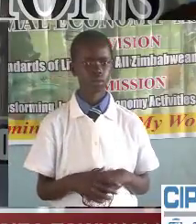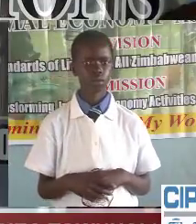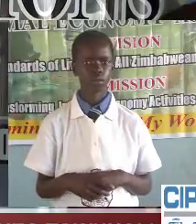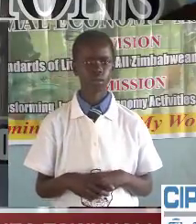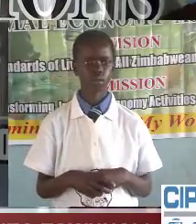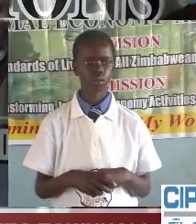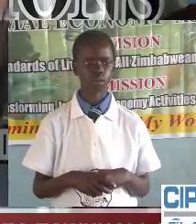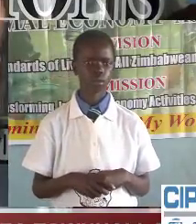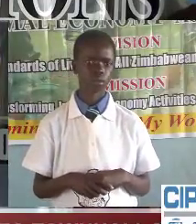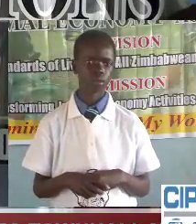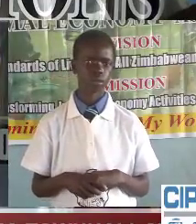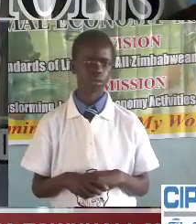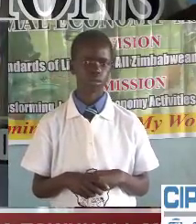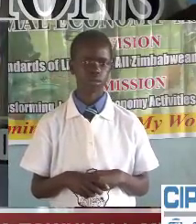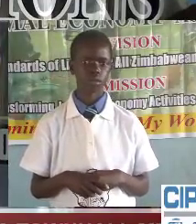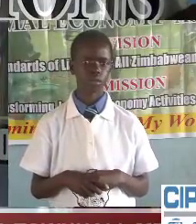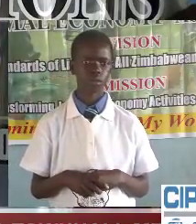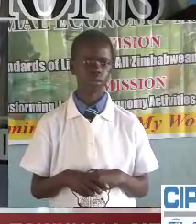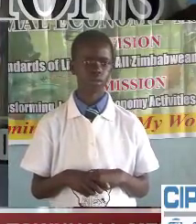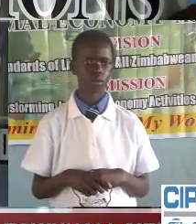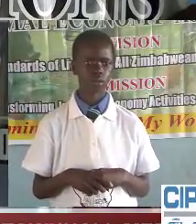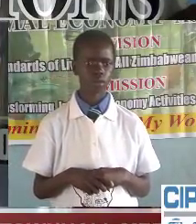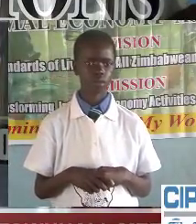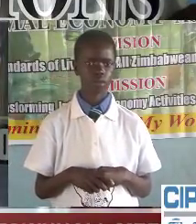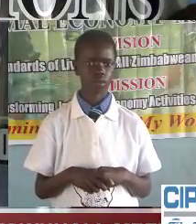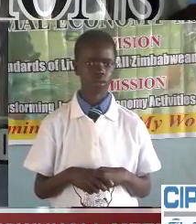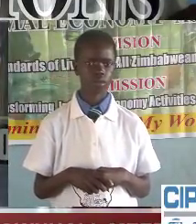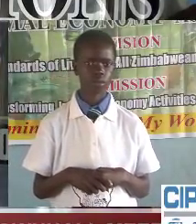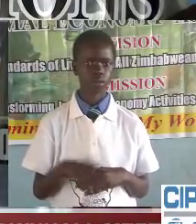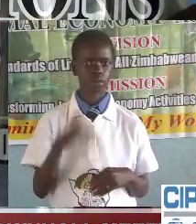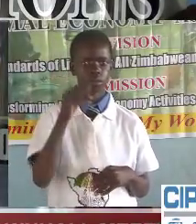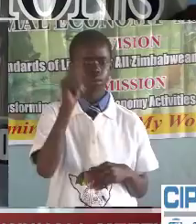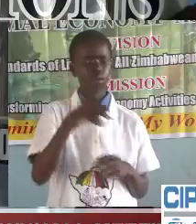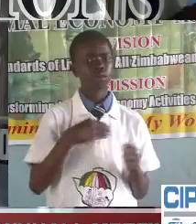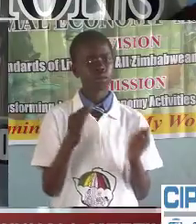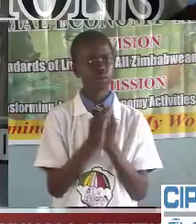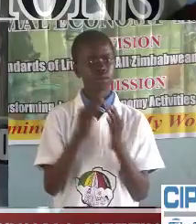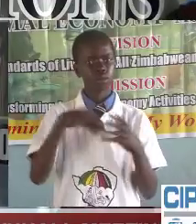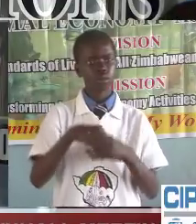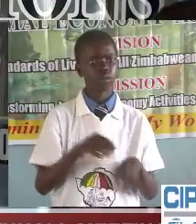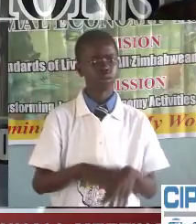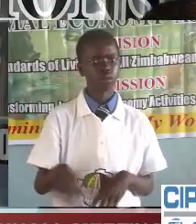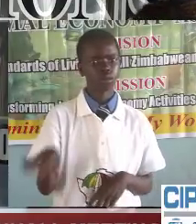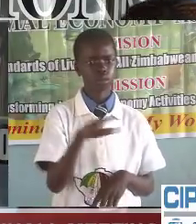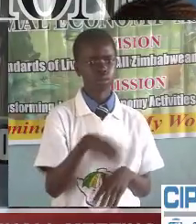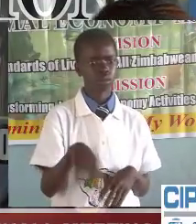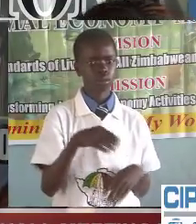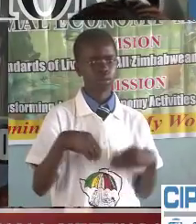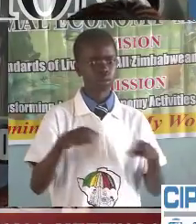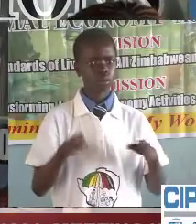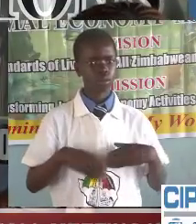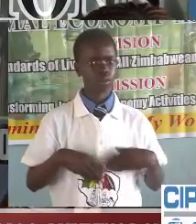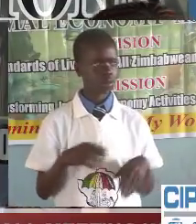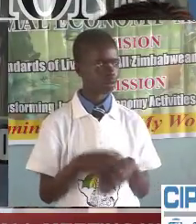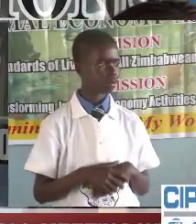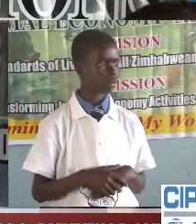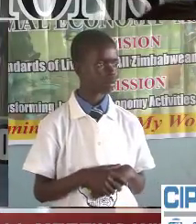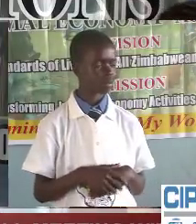nemucheke nerujeko charira. Asi ndanichifungawo kuti saMP auya ari wani mutipo